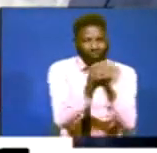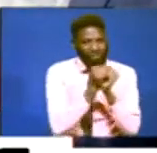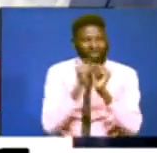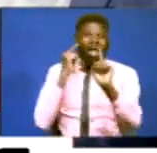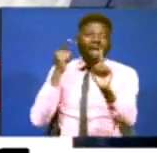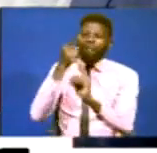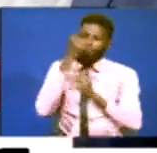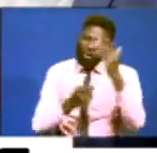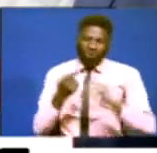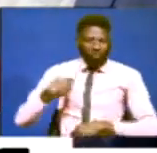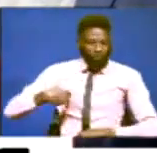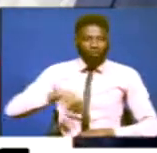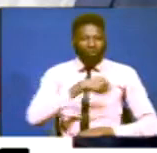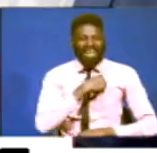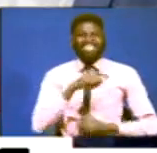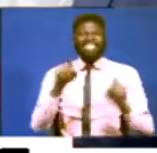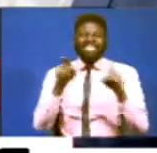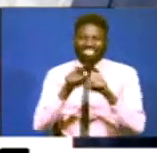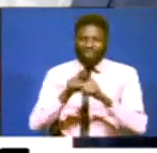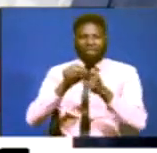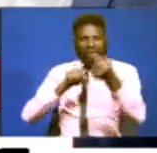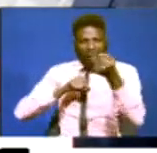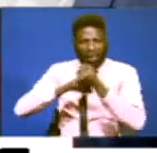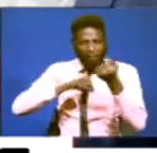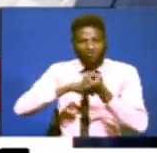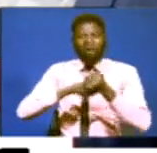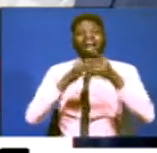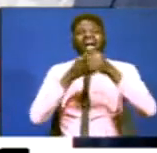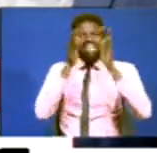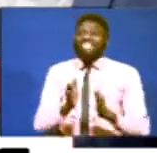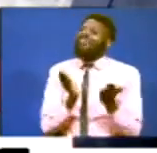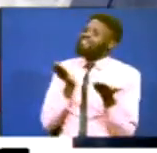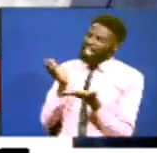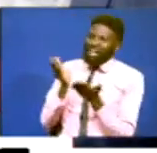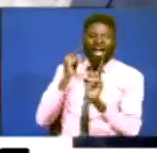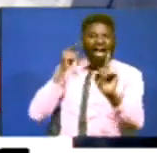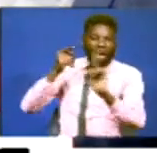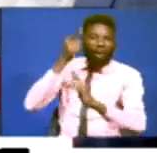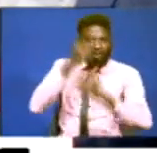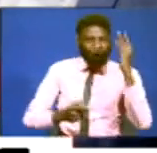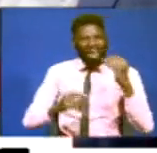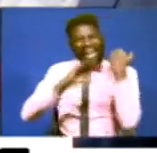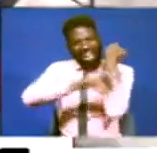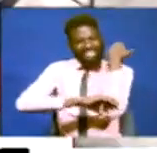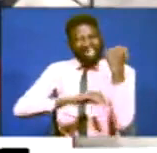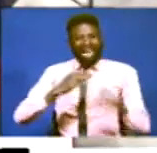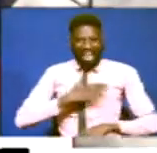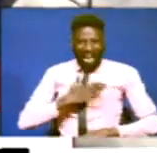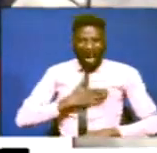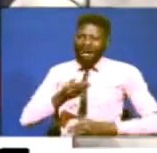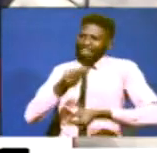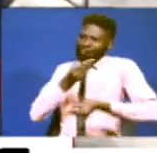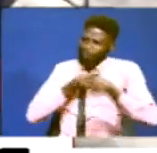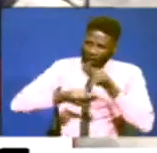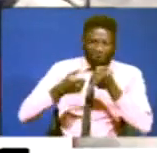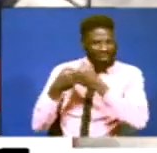tunashika mkono uongozi uliowekwa ili inji yetu itikwamue kwa uchumi. Tungependa